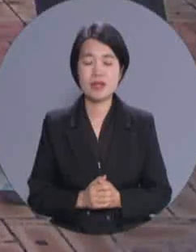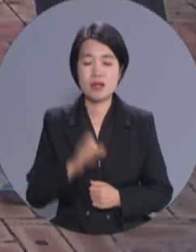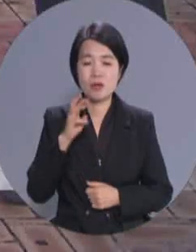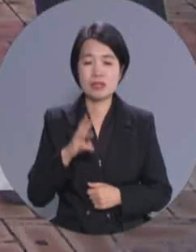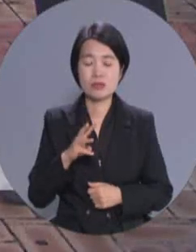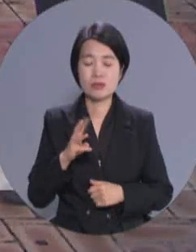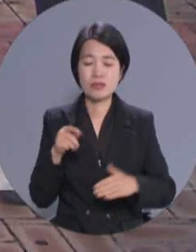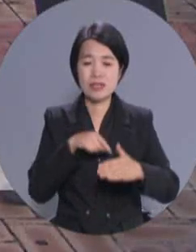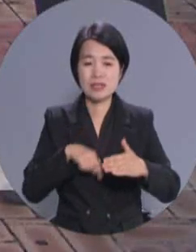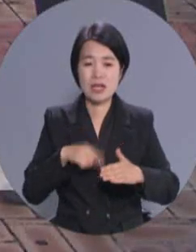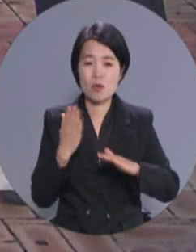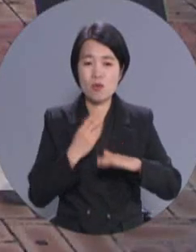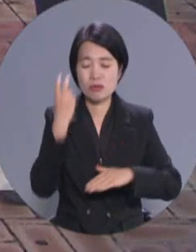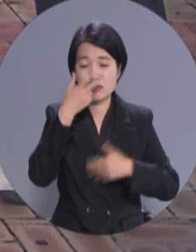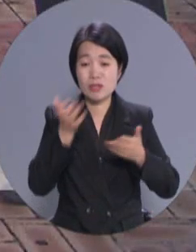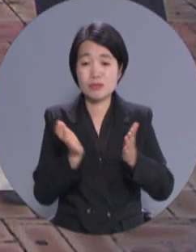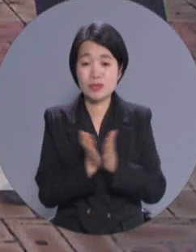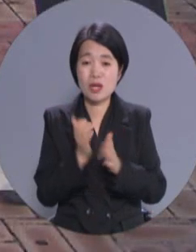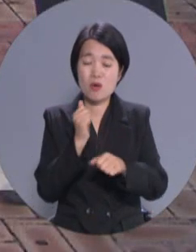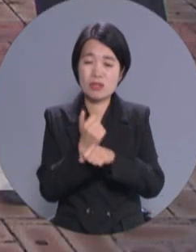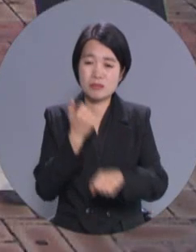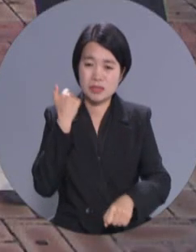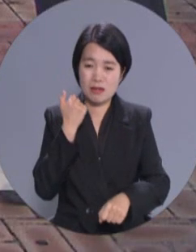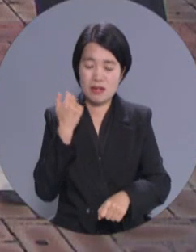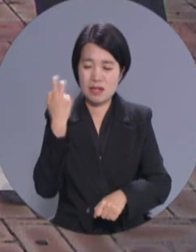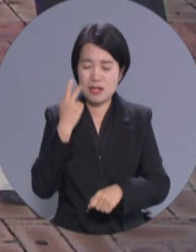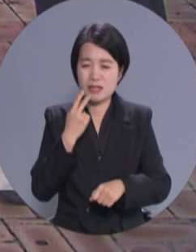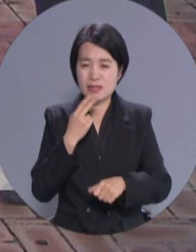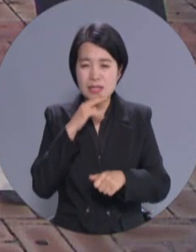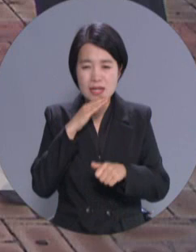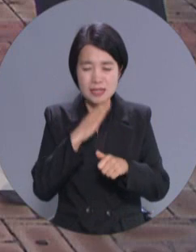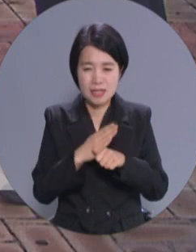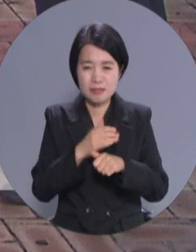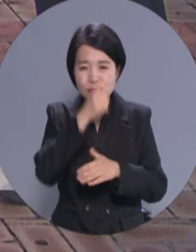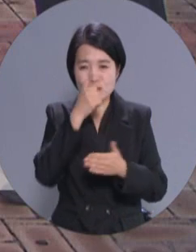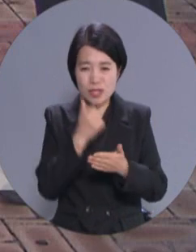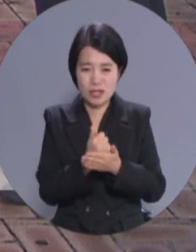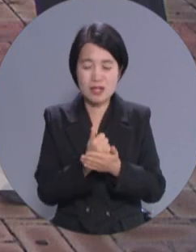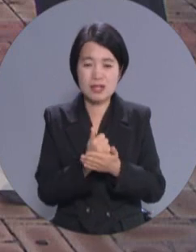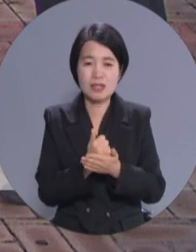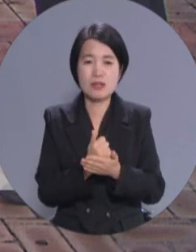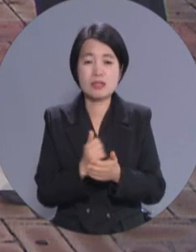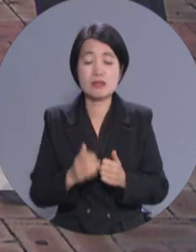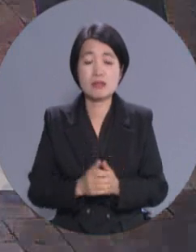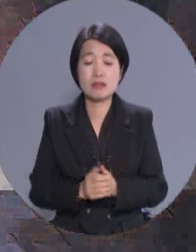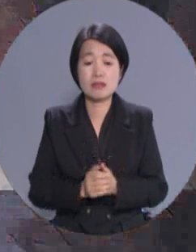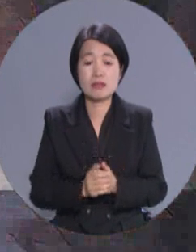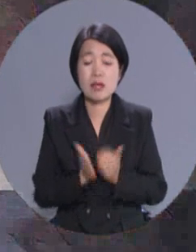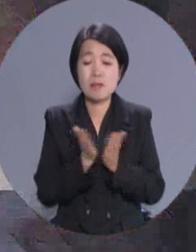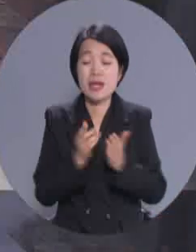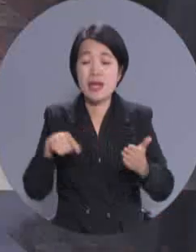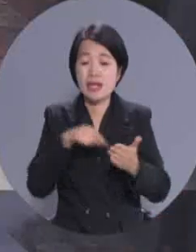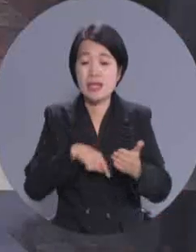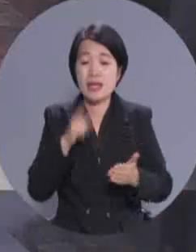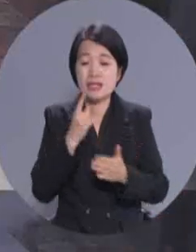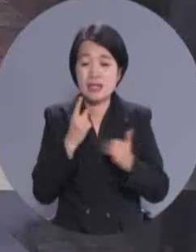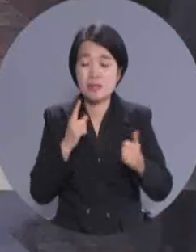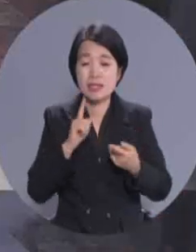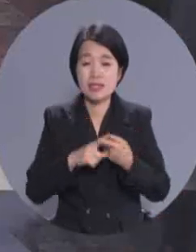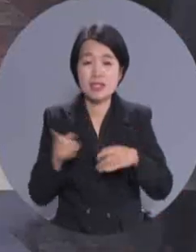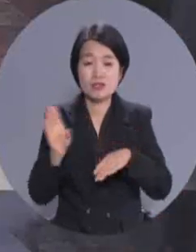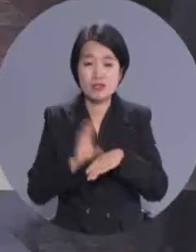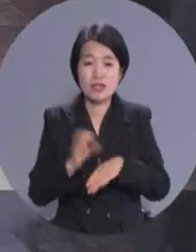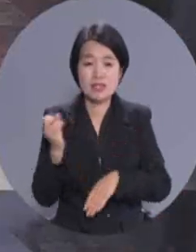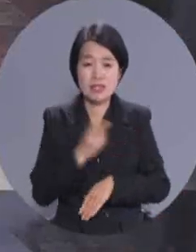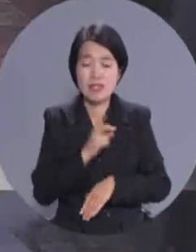광주지검 공공수사부가 50여 년 전 간첩 혐의로 처벌받았던 납북어선 독림호 선원 한 명에 대해 추가로